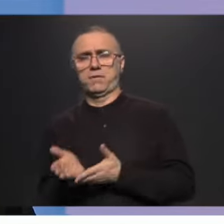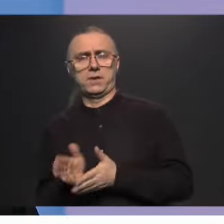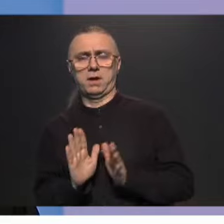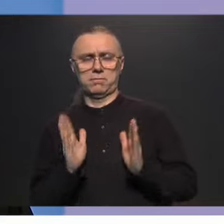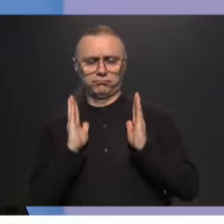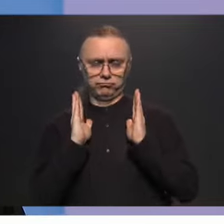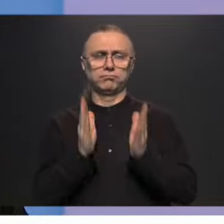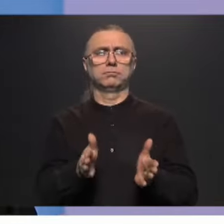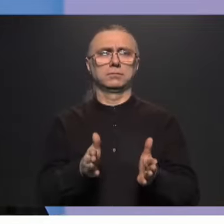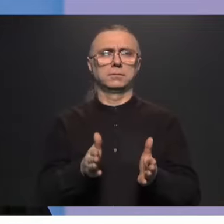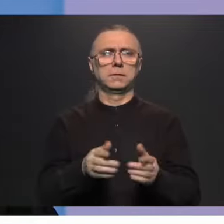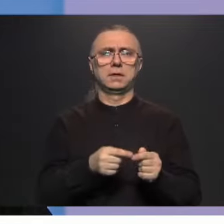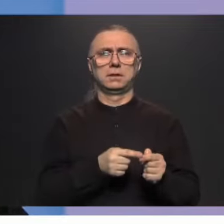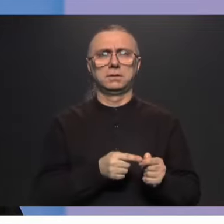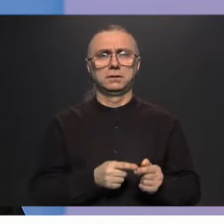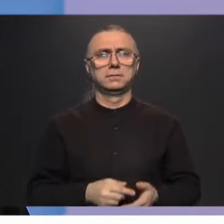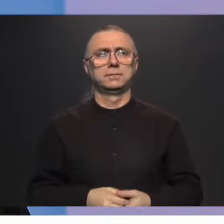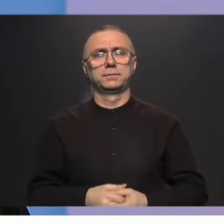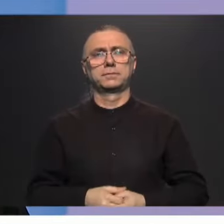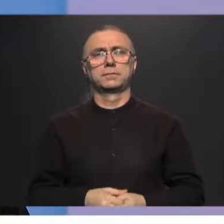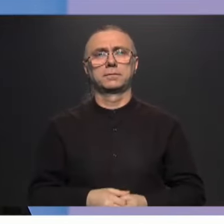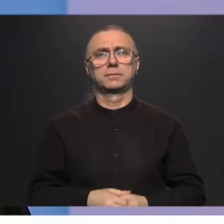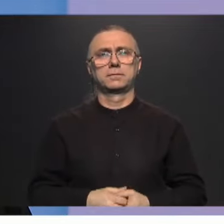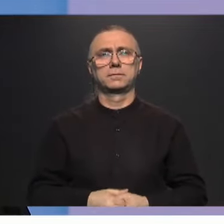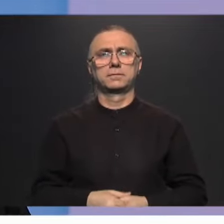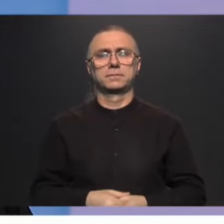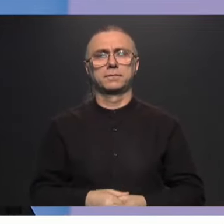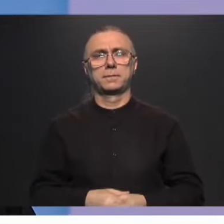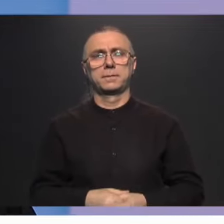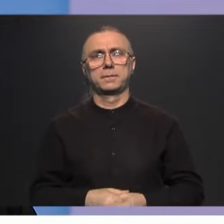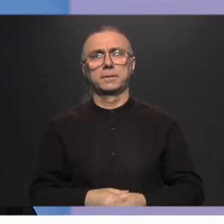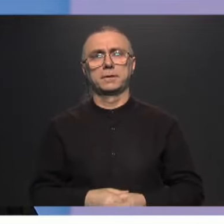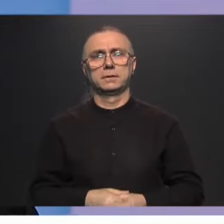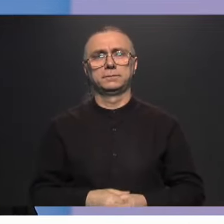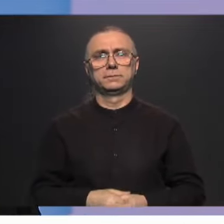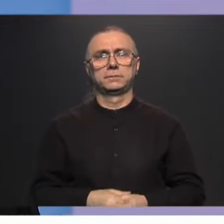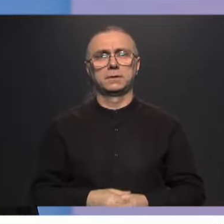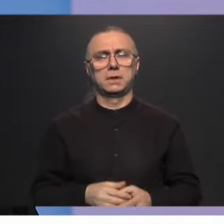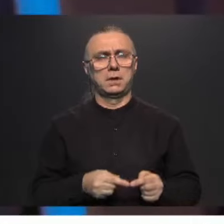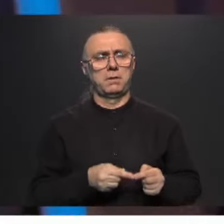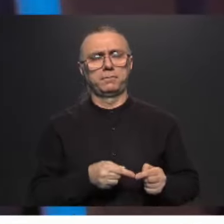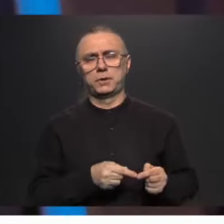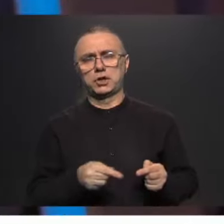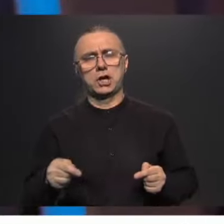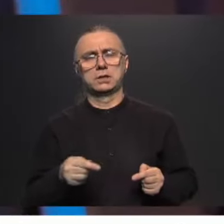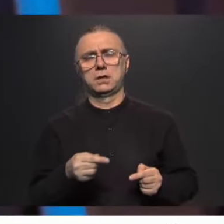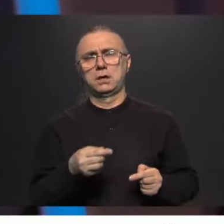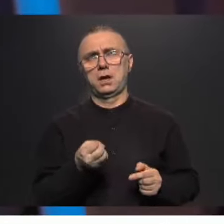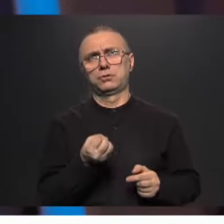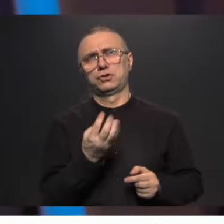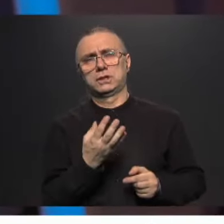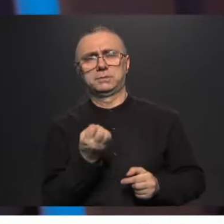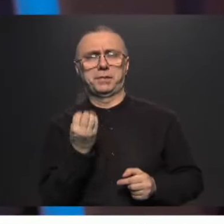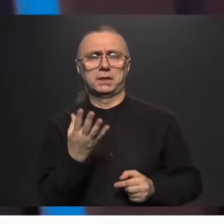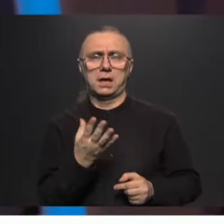протяжении еще, наверное, лет 15, то и больше. Да, лет 15, 14 лет еще